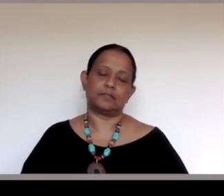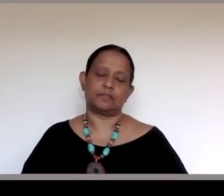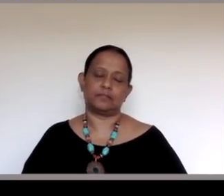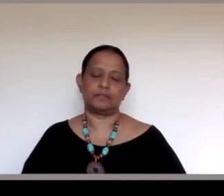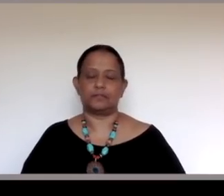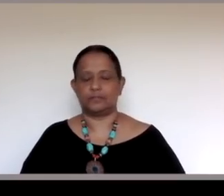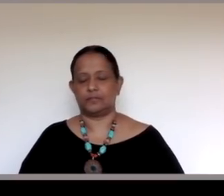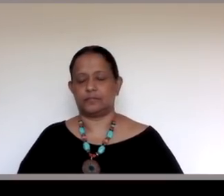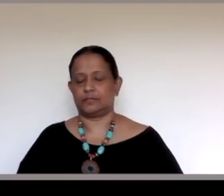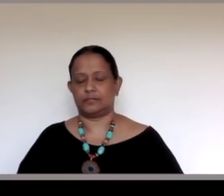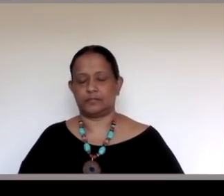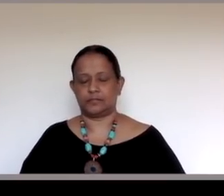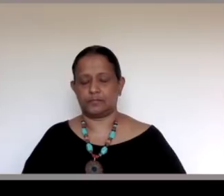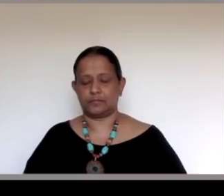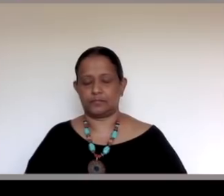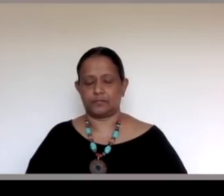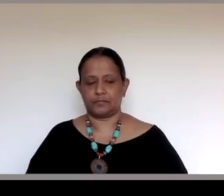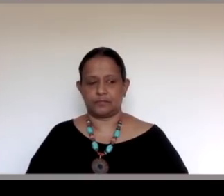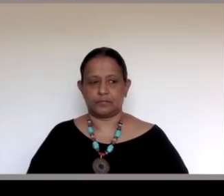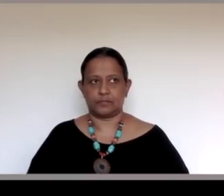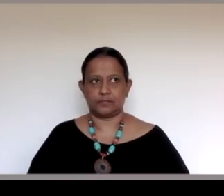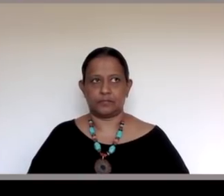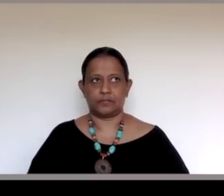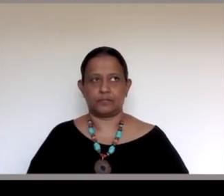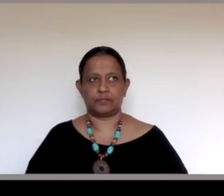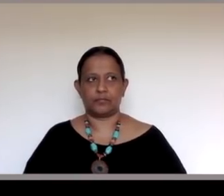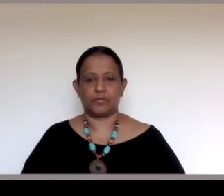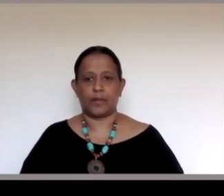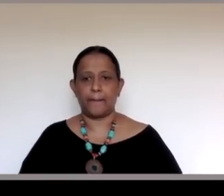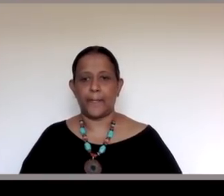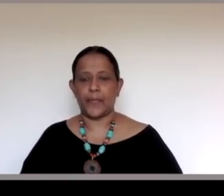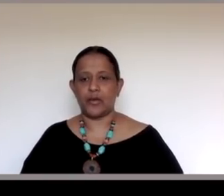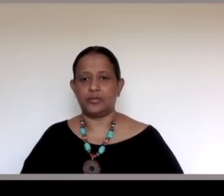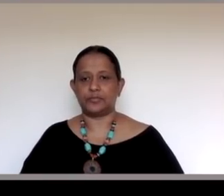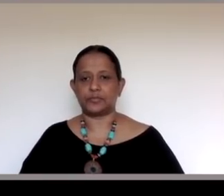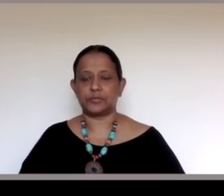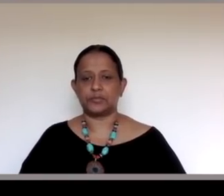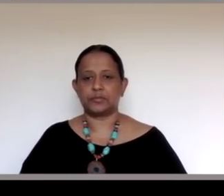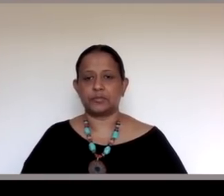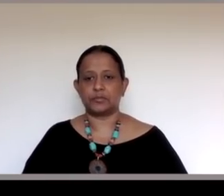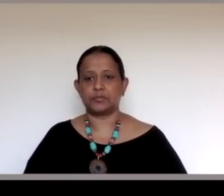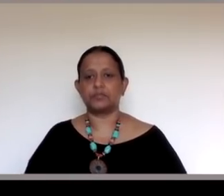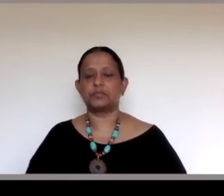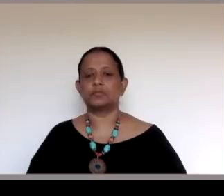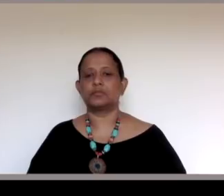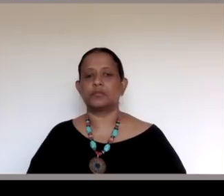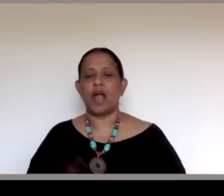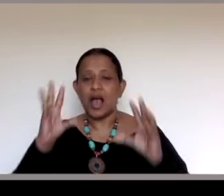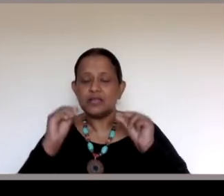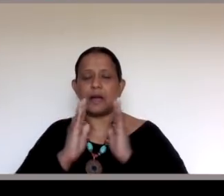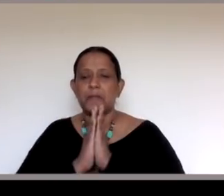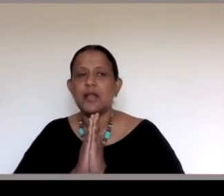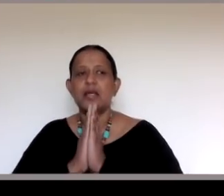மகே பிரீதிய தீர்மே கரண்ண பே சுல நடக்கின்ற காரியங்களால் என் மகிழ்ச்சியை தீர்மானிக்க முடியாது உபவஹன் சிட்டாய்